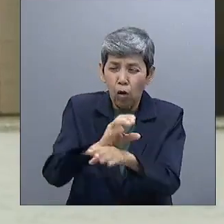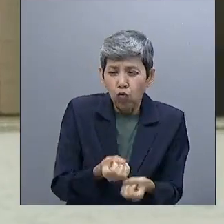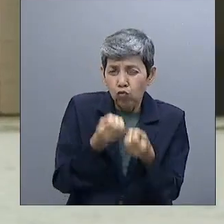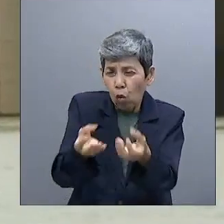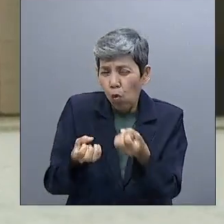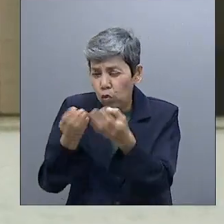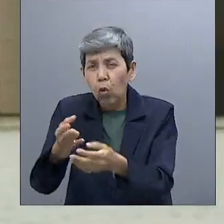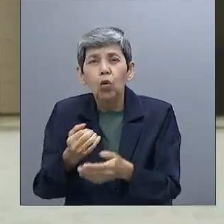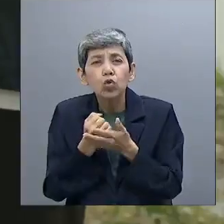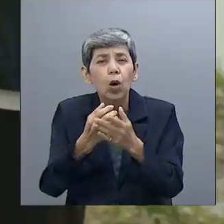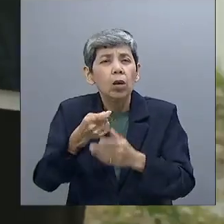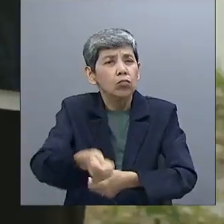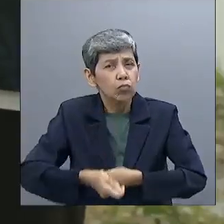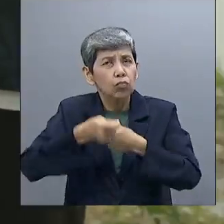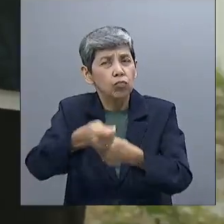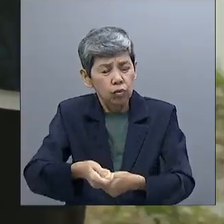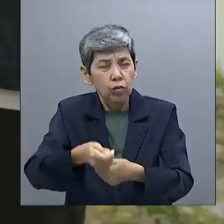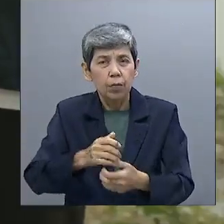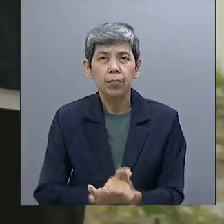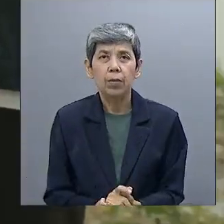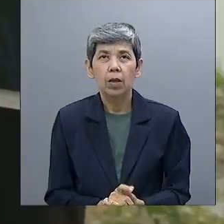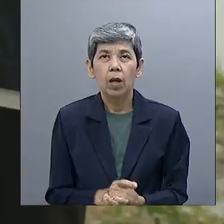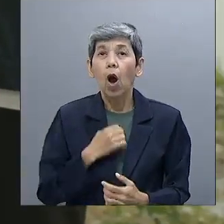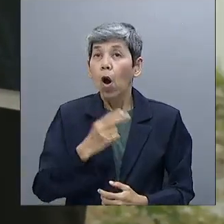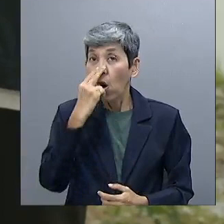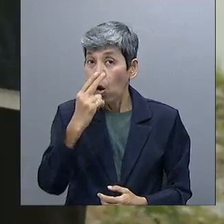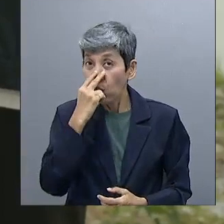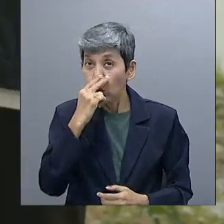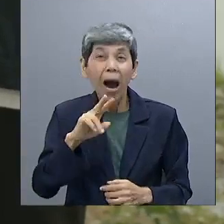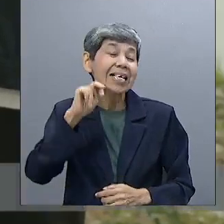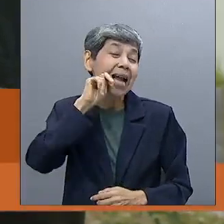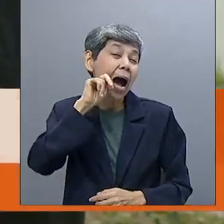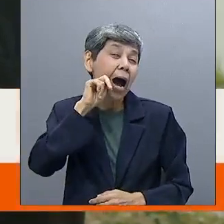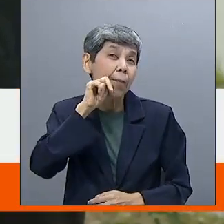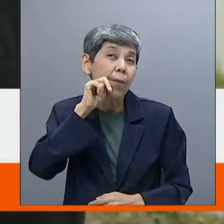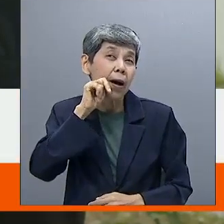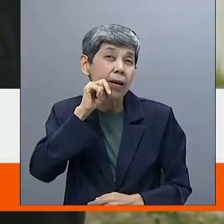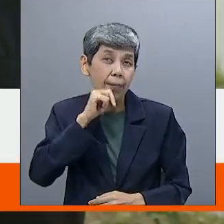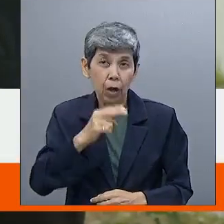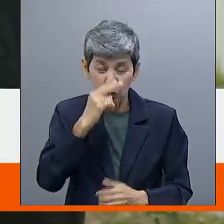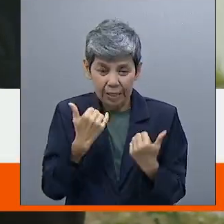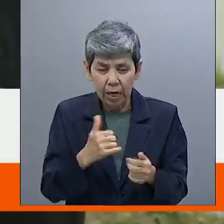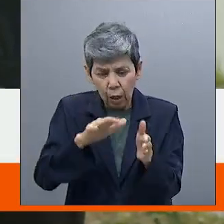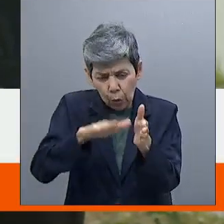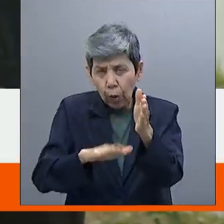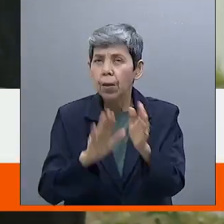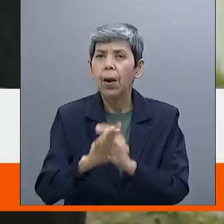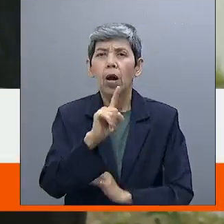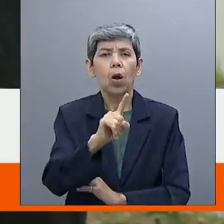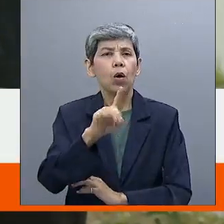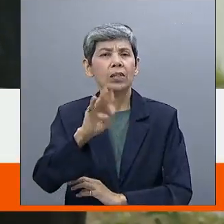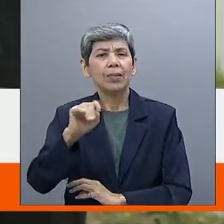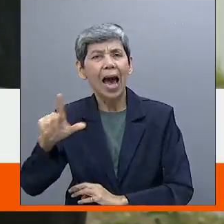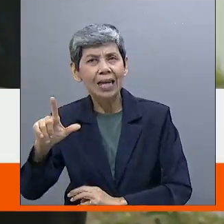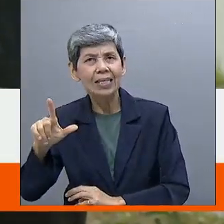ค่ะ1ล้านลูกบาศก์เมตร1ล้านวันนี้เหลือน้ำประมาณ 140กว่าล้านเนี่ย